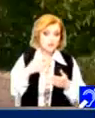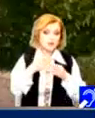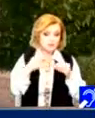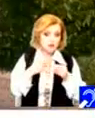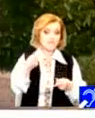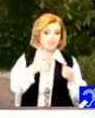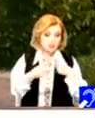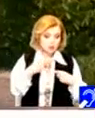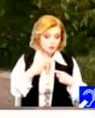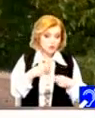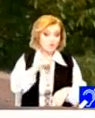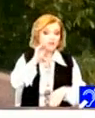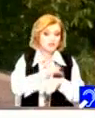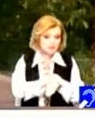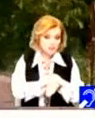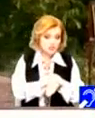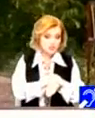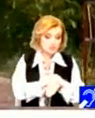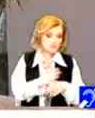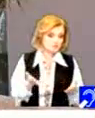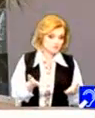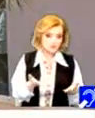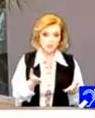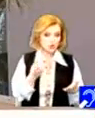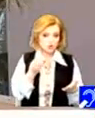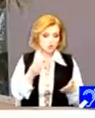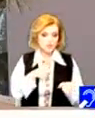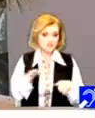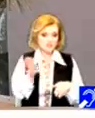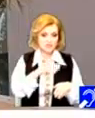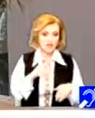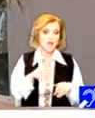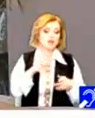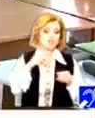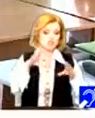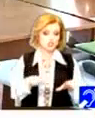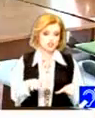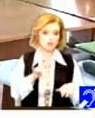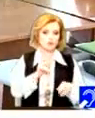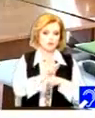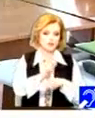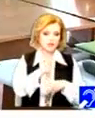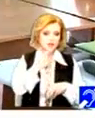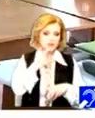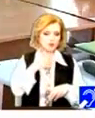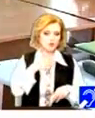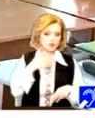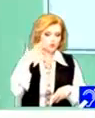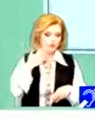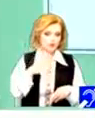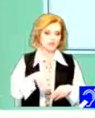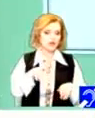terenurilor luate de administrația secesionistă. Și soluțiile propuse pentru școlile cu predare în limba română nu asigură pe deplin dreptul